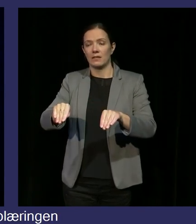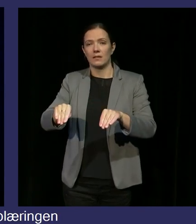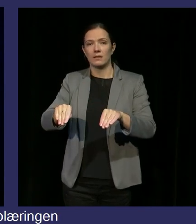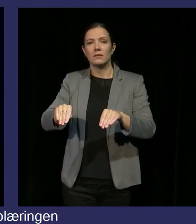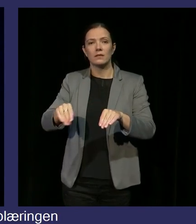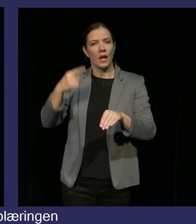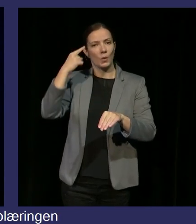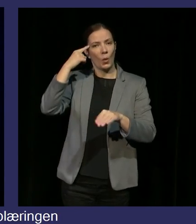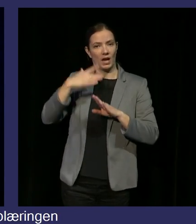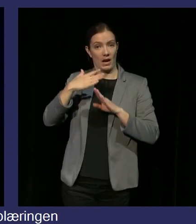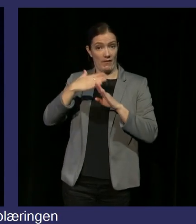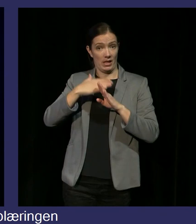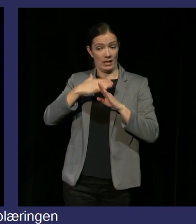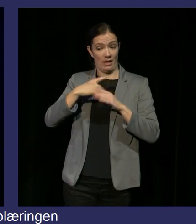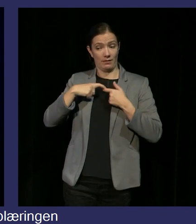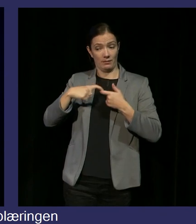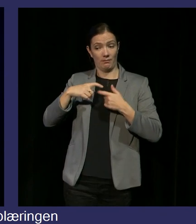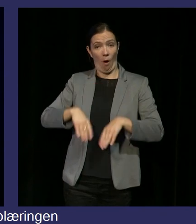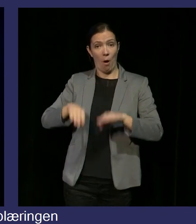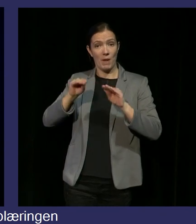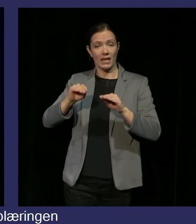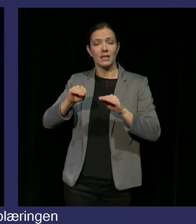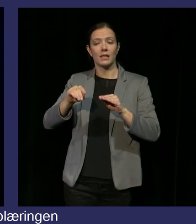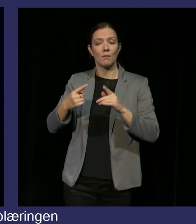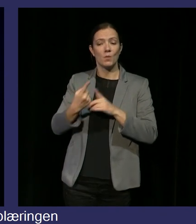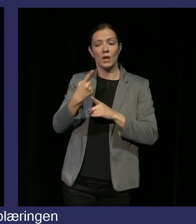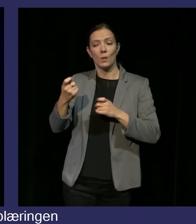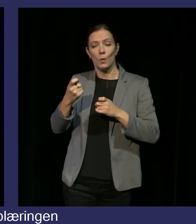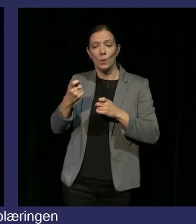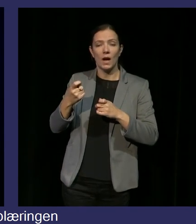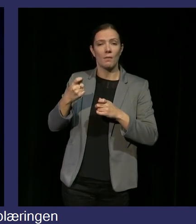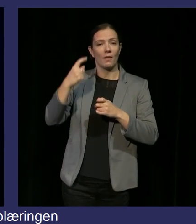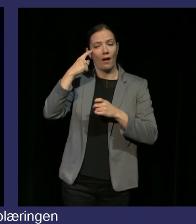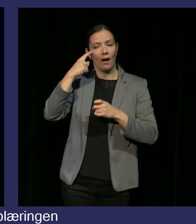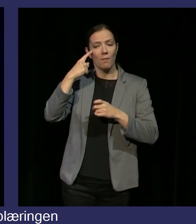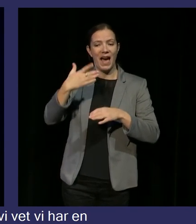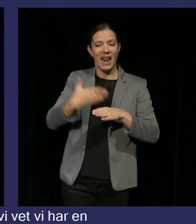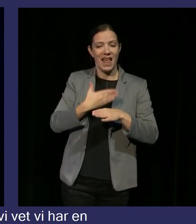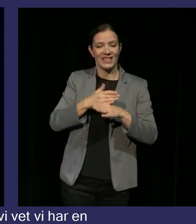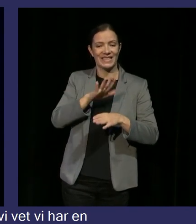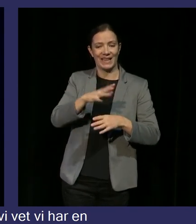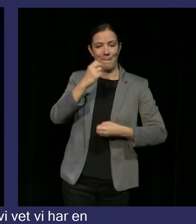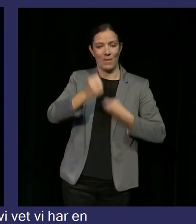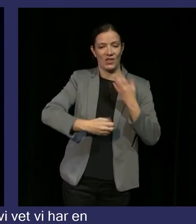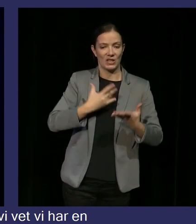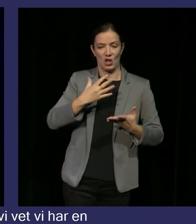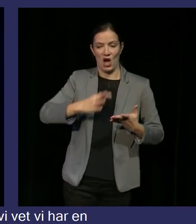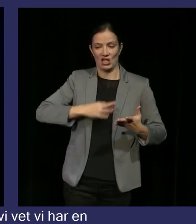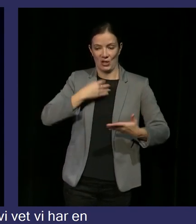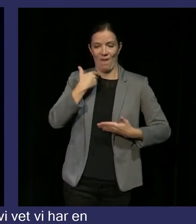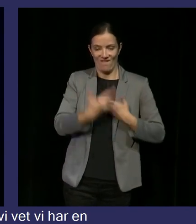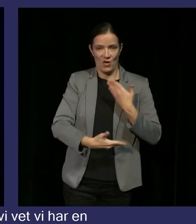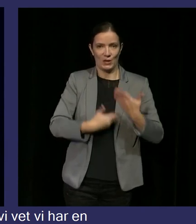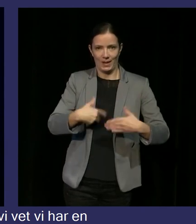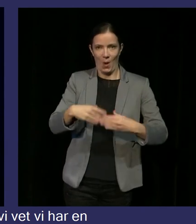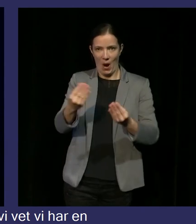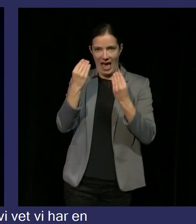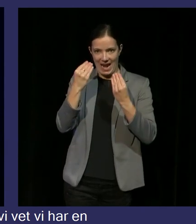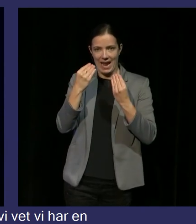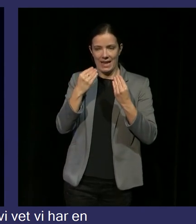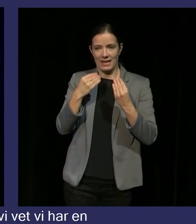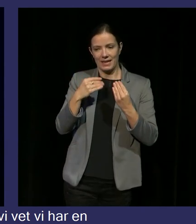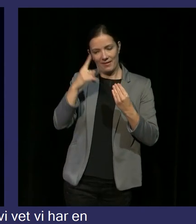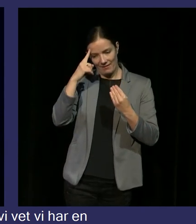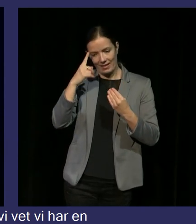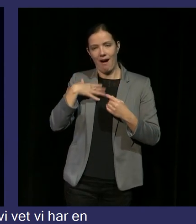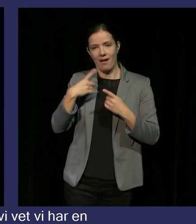at kvaliteten på opplæringen kanskje har noen ting å si for elevenes motivasjon og ønske om å fortsette med det. Og vi vet at vi